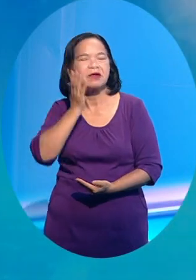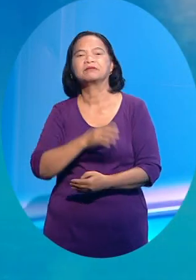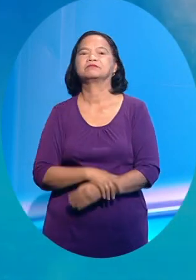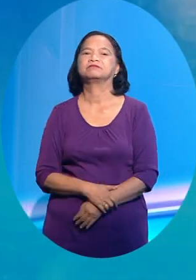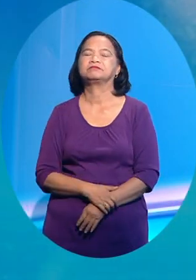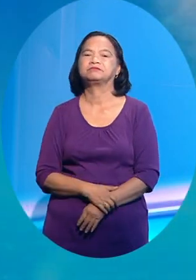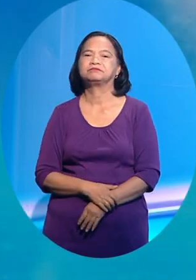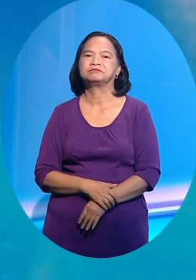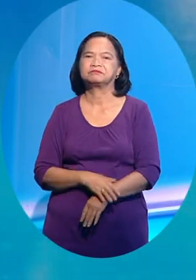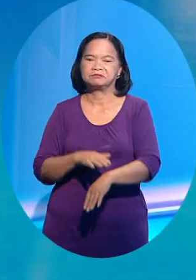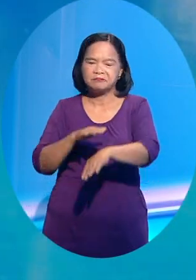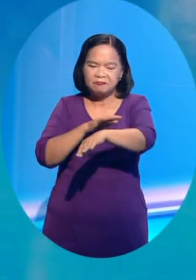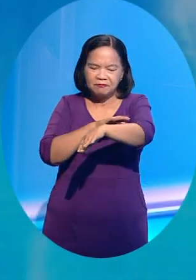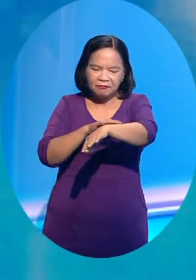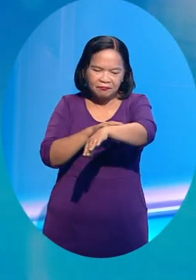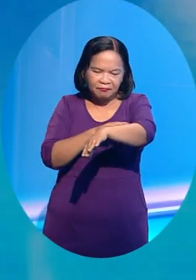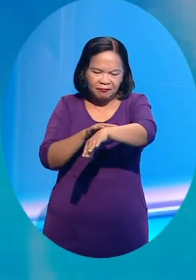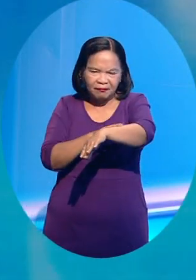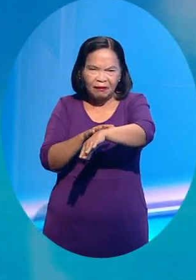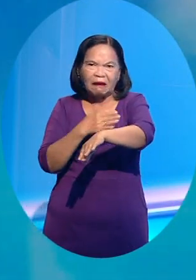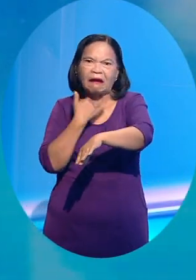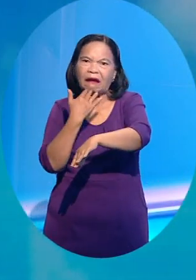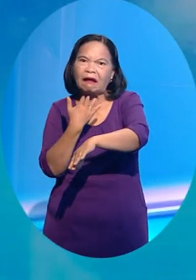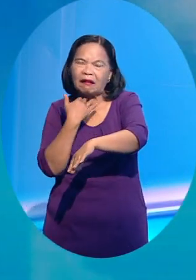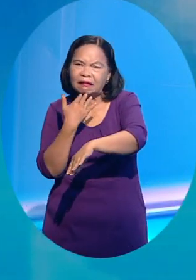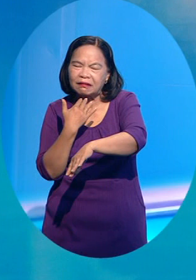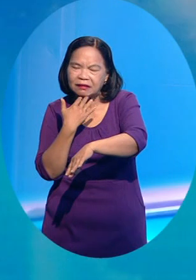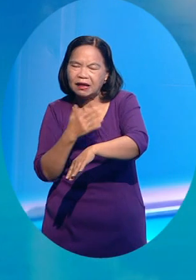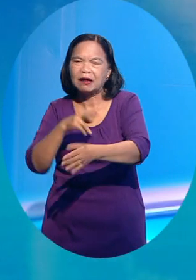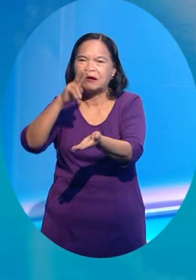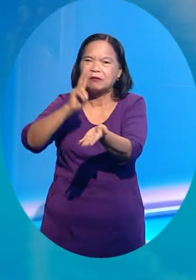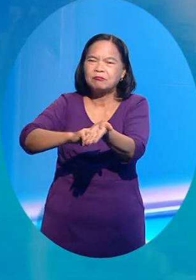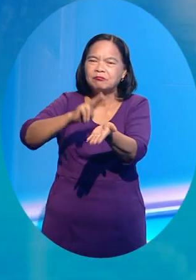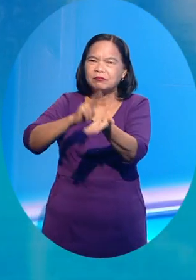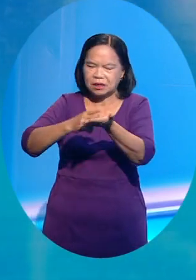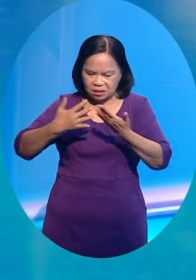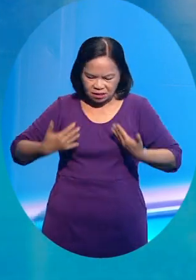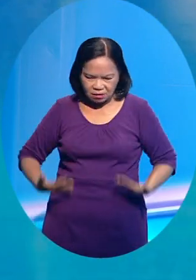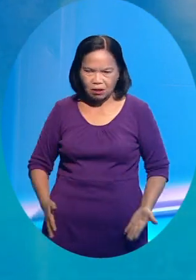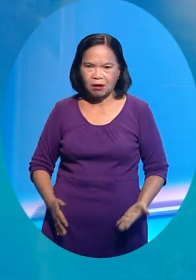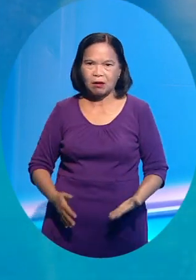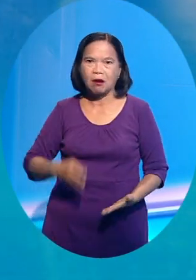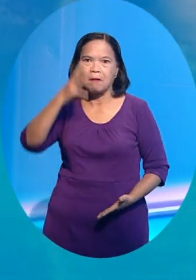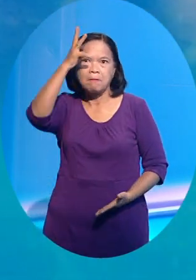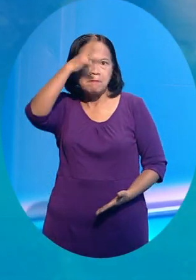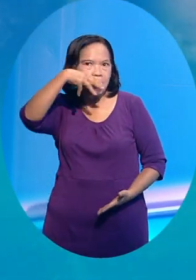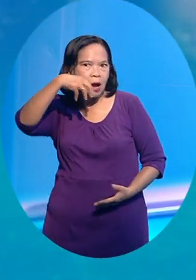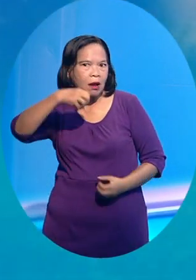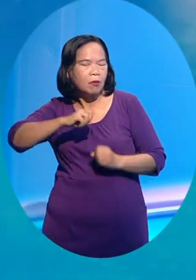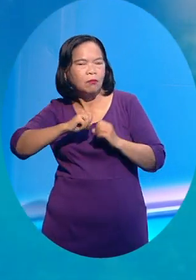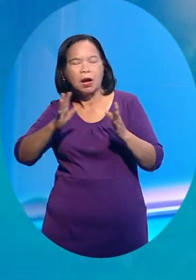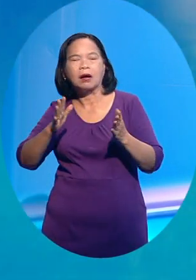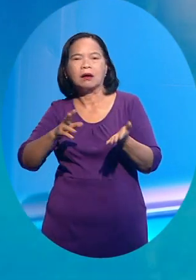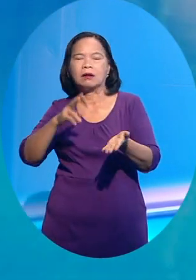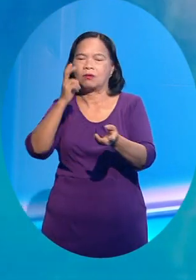Bạch biến là một rối loạn mất sắc tố da thường gặp, trong đó các khoảng da do chính hệ miễn dịch của cơ thể chống lại bị mất màu sắc. Bệnh không nguy hiểm, không